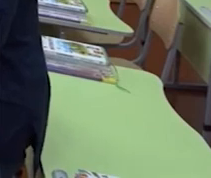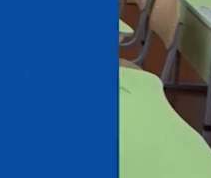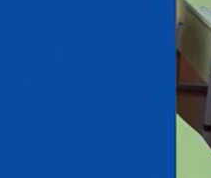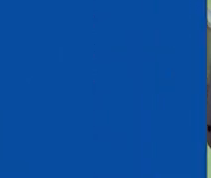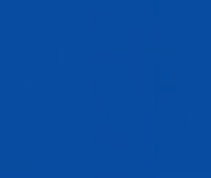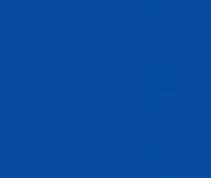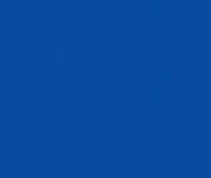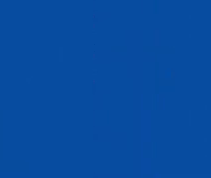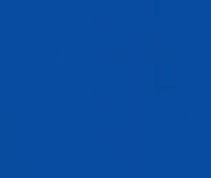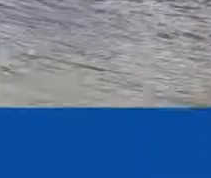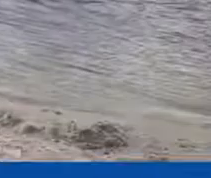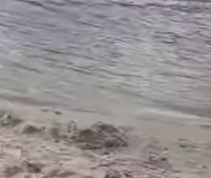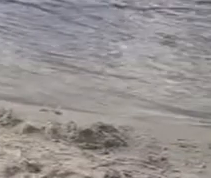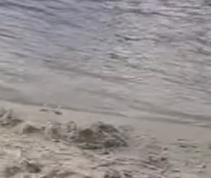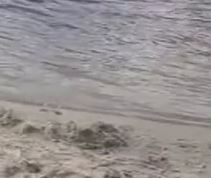та студенти.